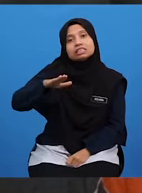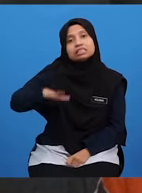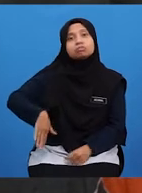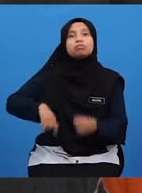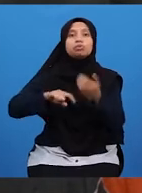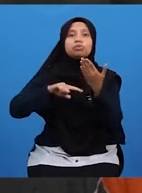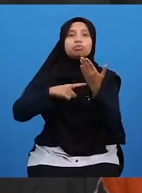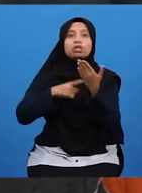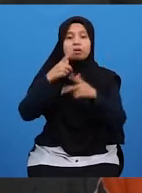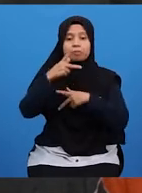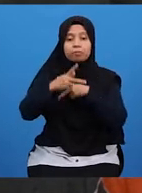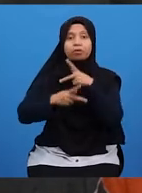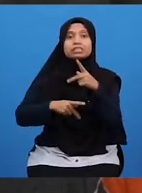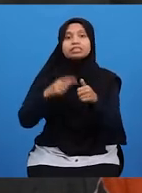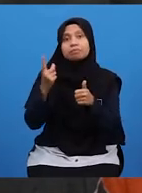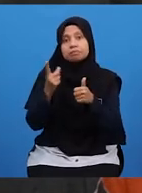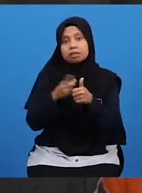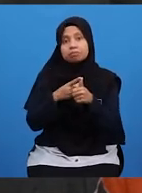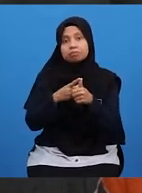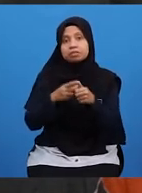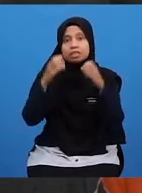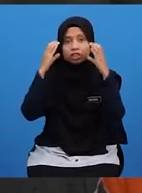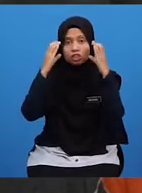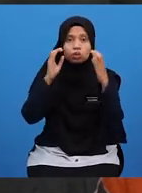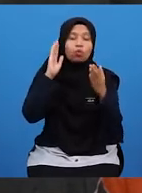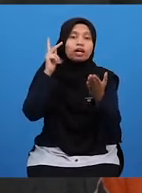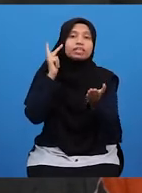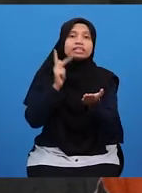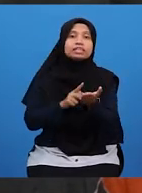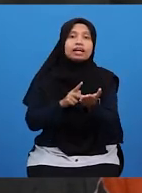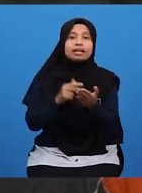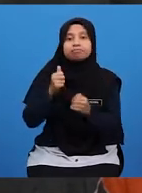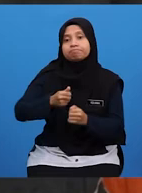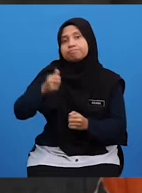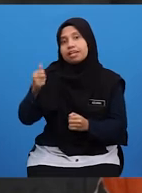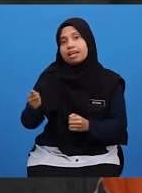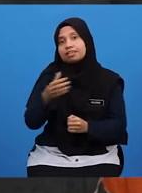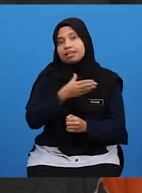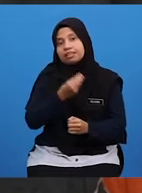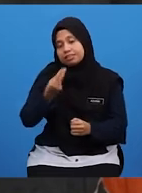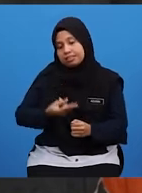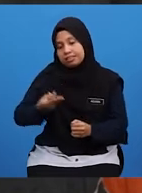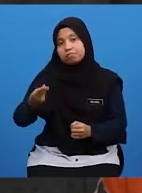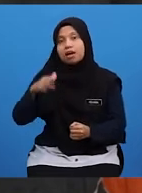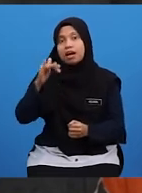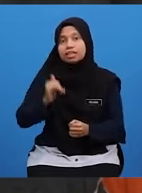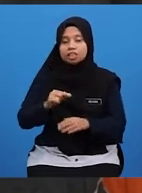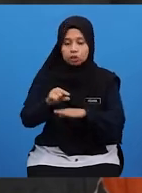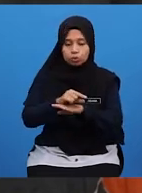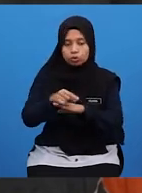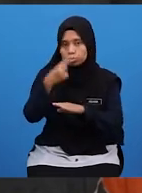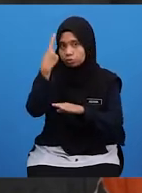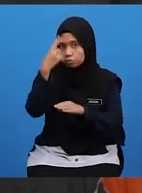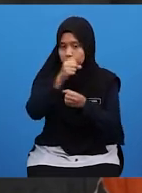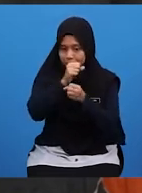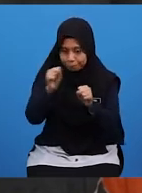memulakan proses yang pertama, cikgu akan memperkenalkan dahulu alatan dan bahan yang digunakan untuk